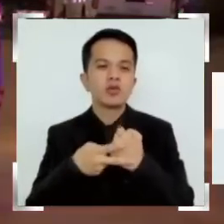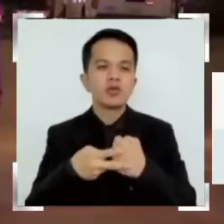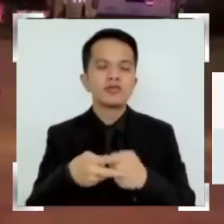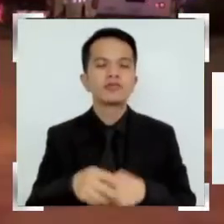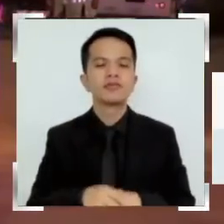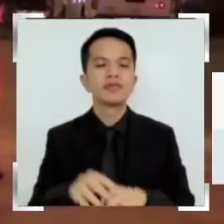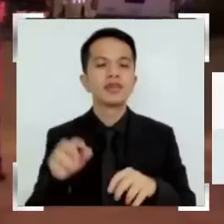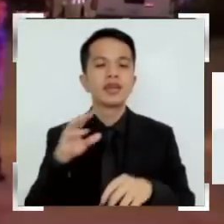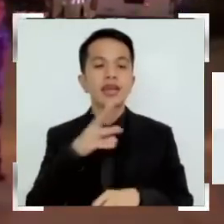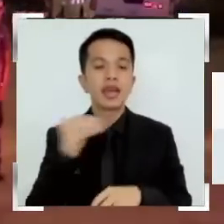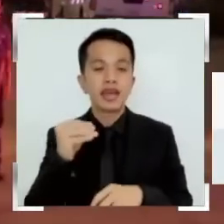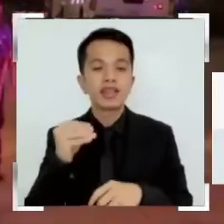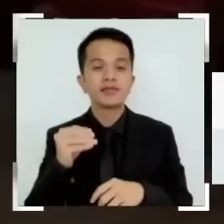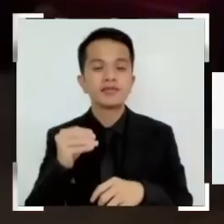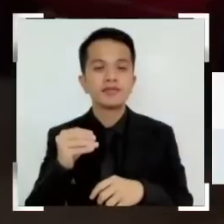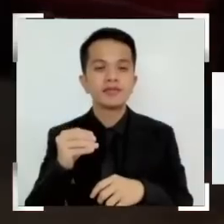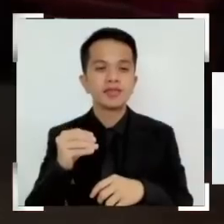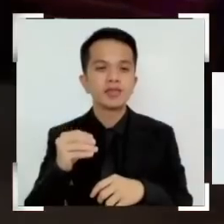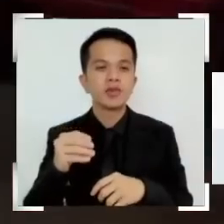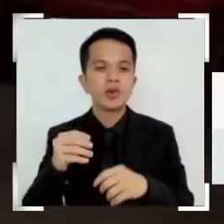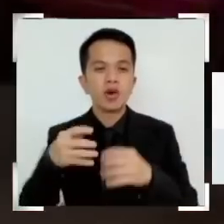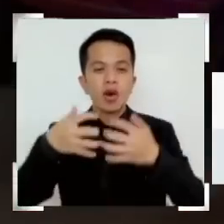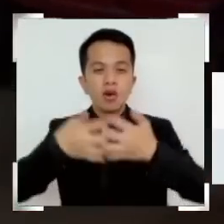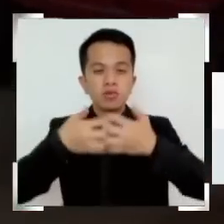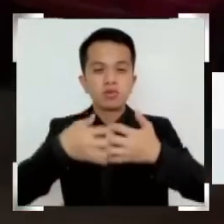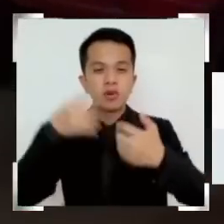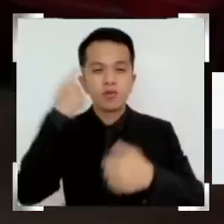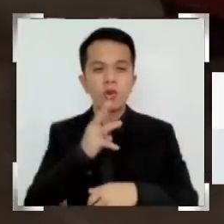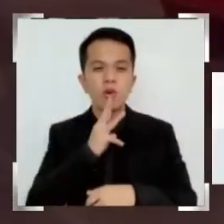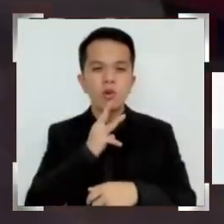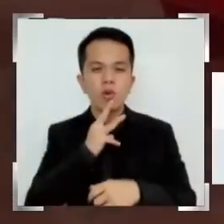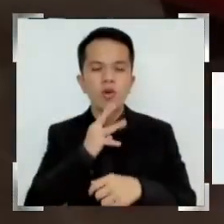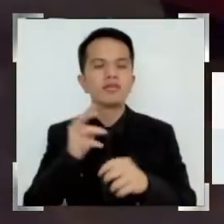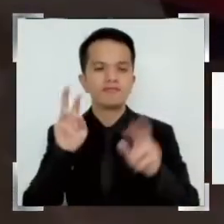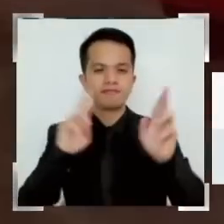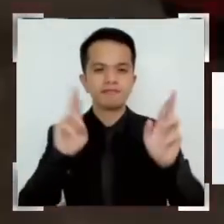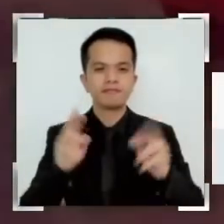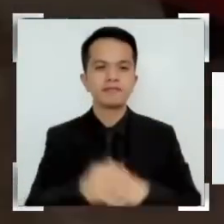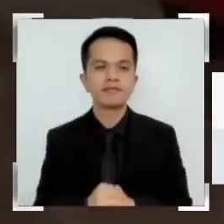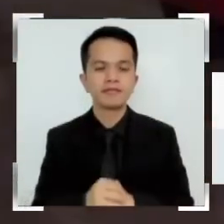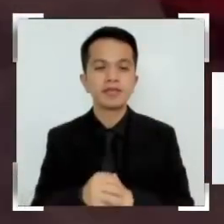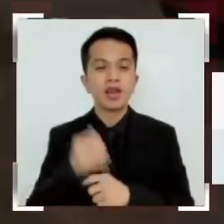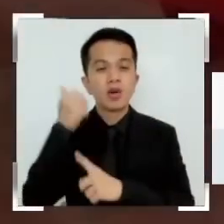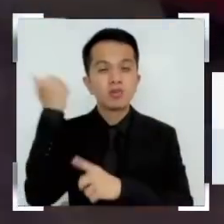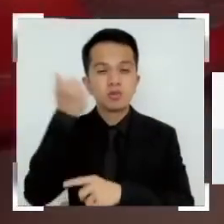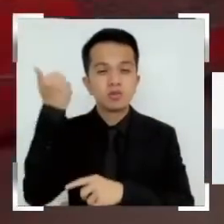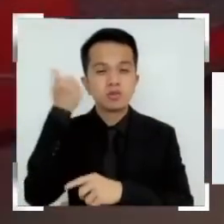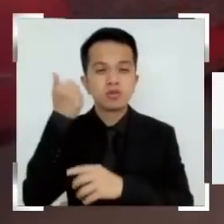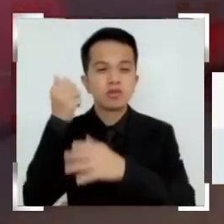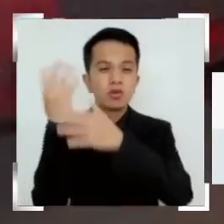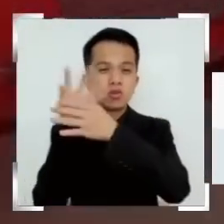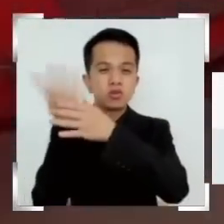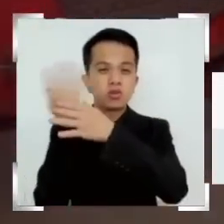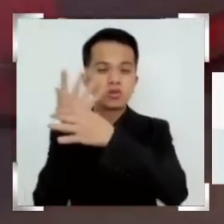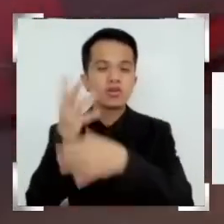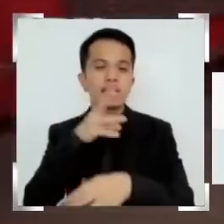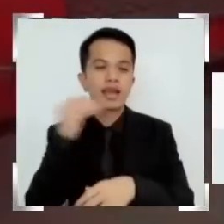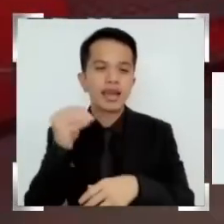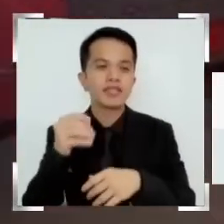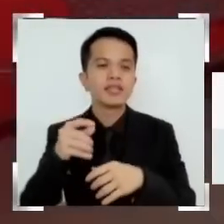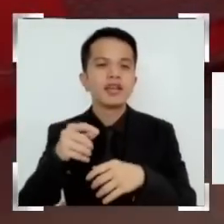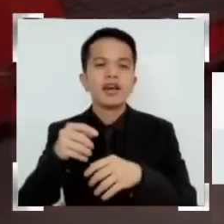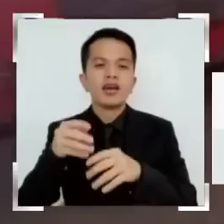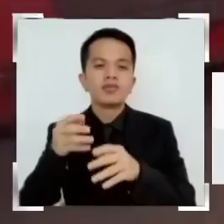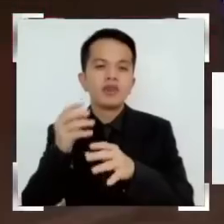atmospheric water harvester ready na rin. Ang kanilang mga fire trucks, ambulansya at amphibians formado na rin. Naghanda na rin ang